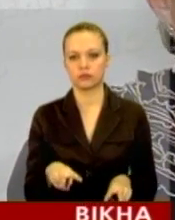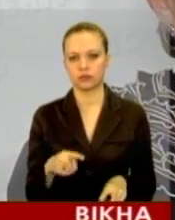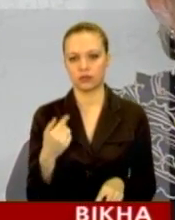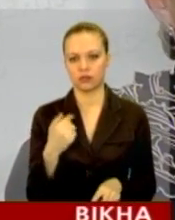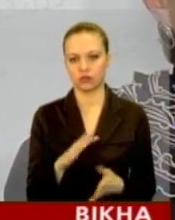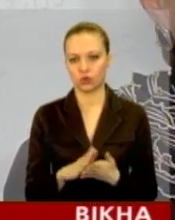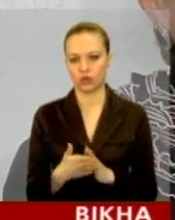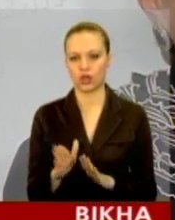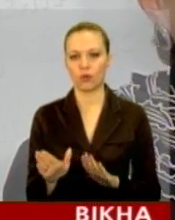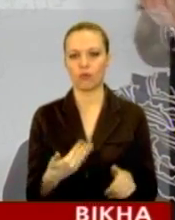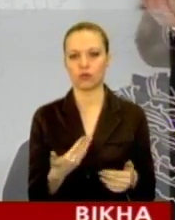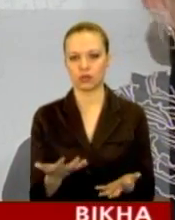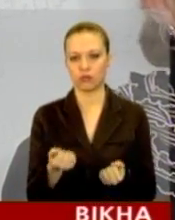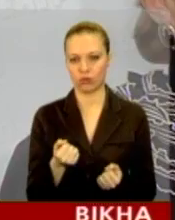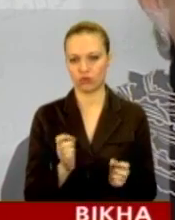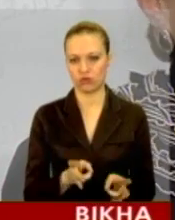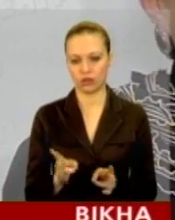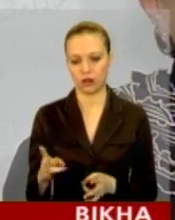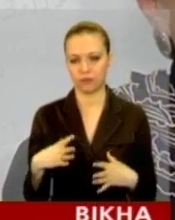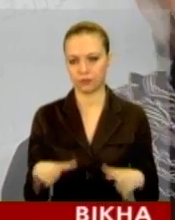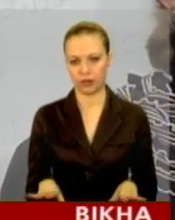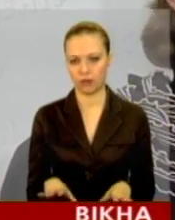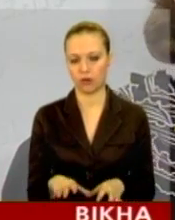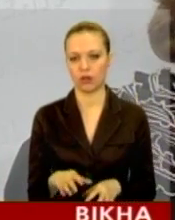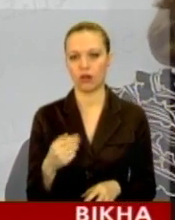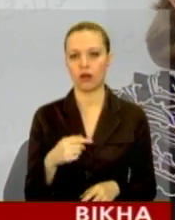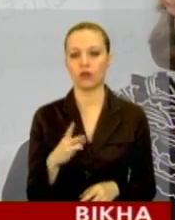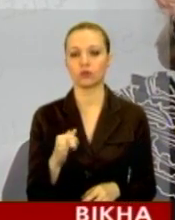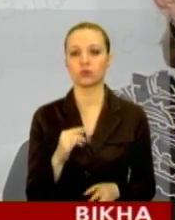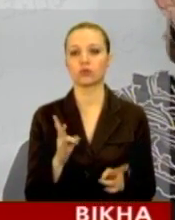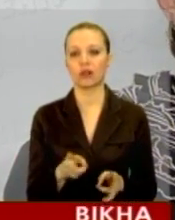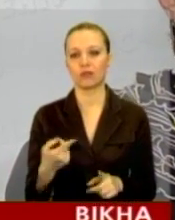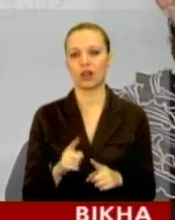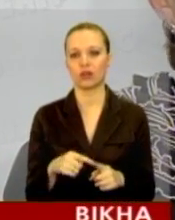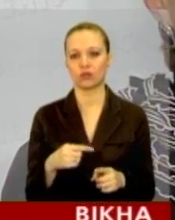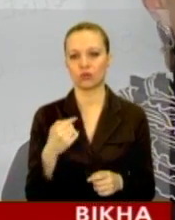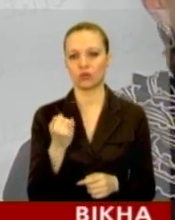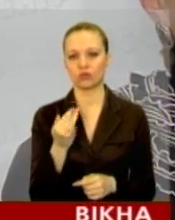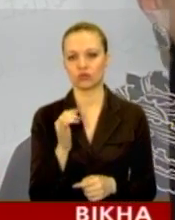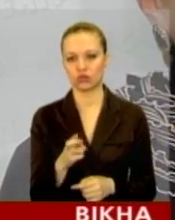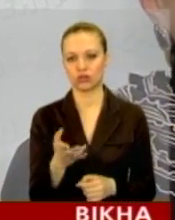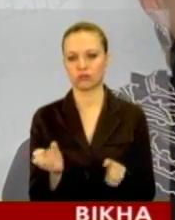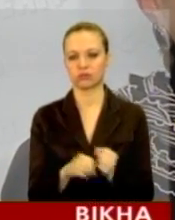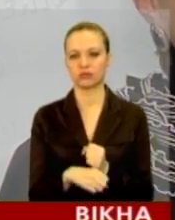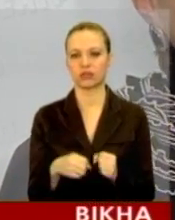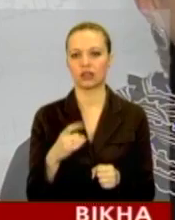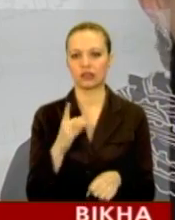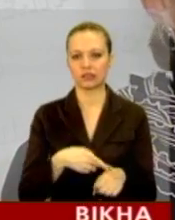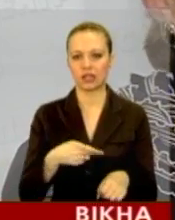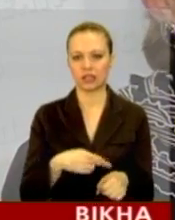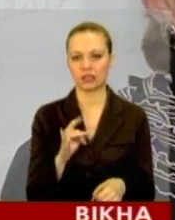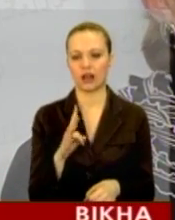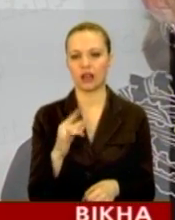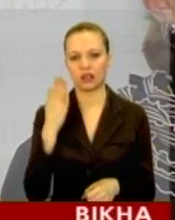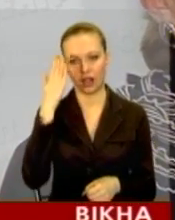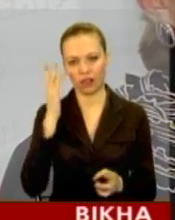состояние після получених травм, не було. Характери травм – это ушибы мягких тканей, это резанные раны, это раны